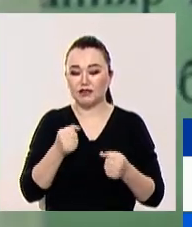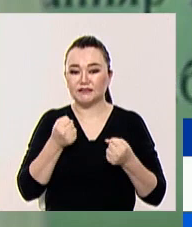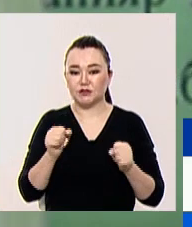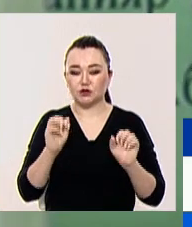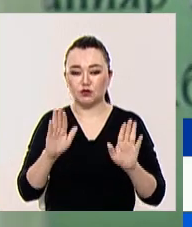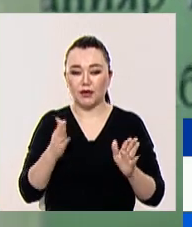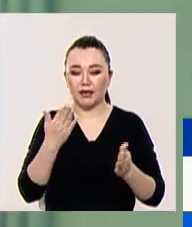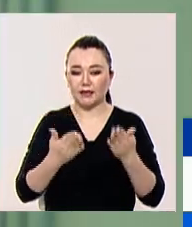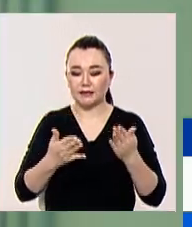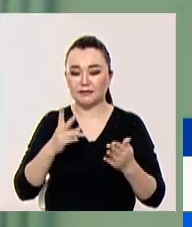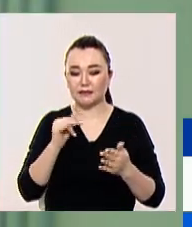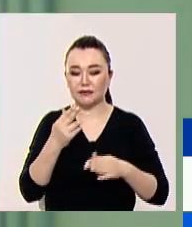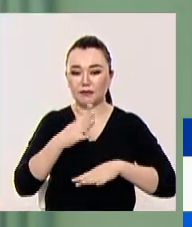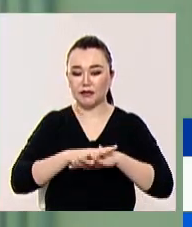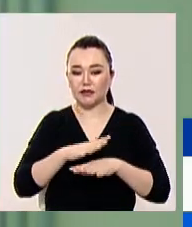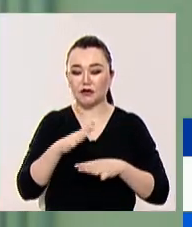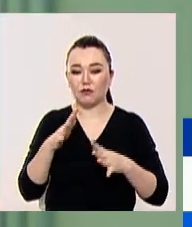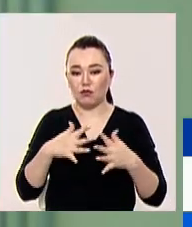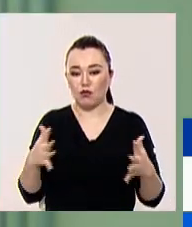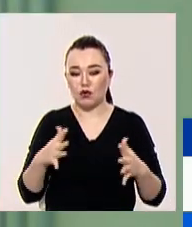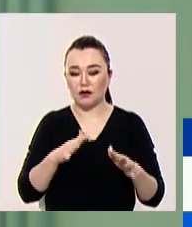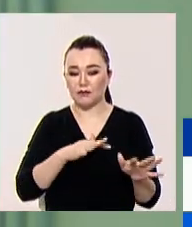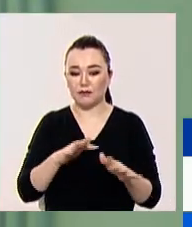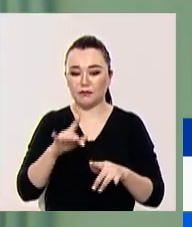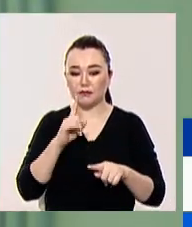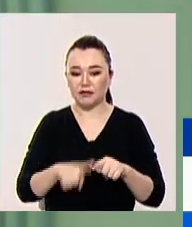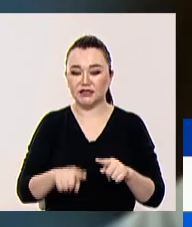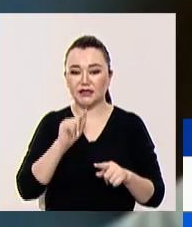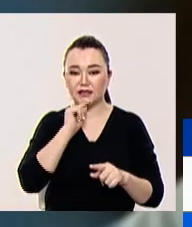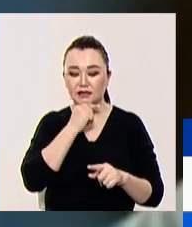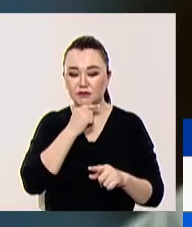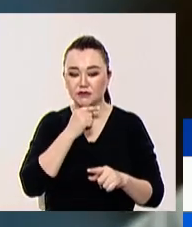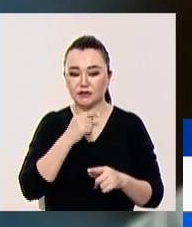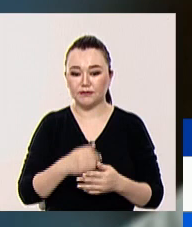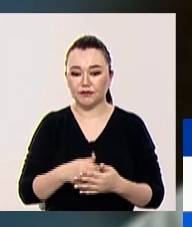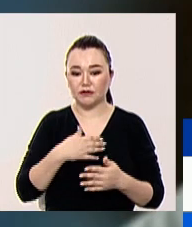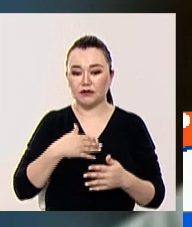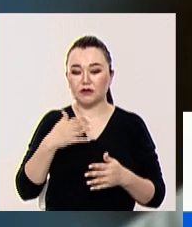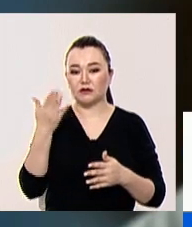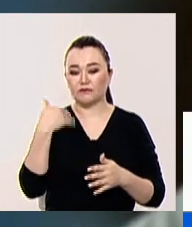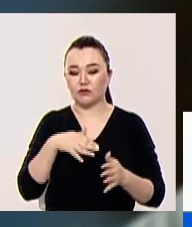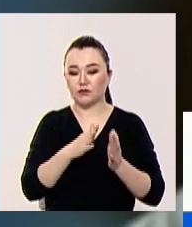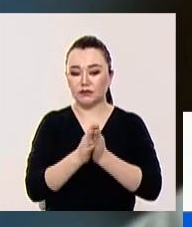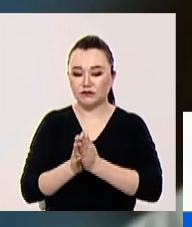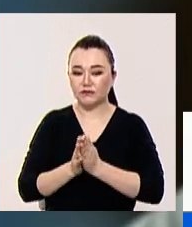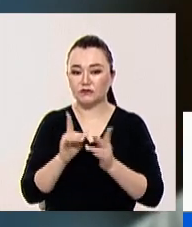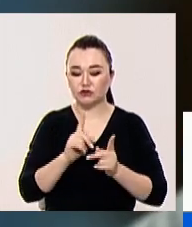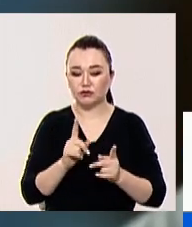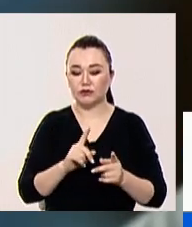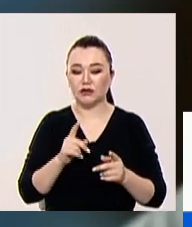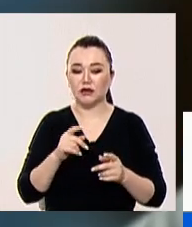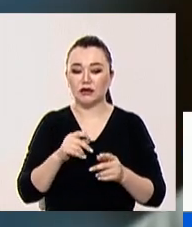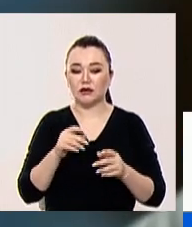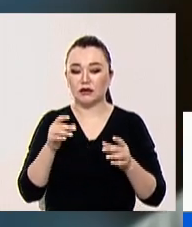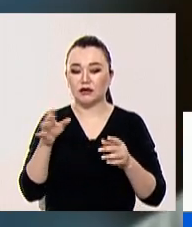избежать только если Нацбанк начнет более продуктивную экономическую политику. Мы давно призываем к тому, чтобы мы перешли к